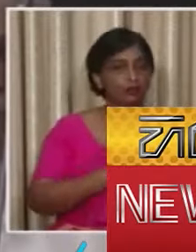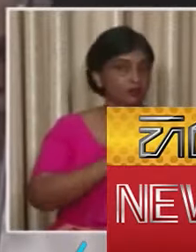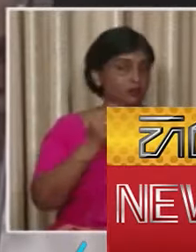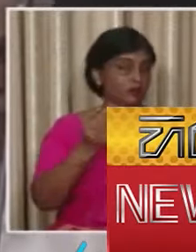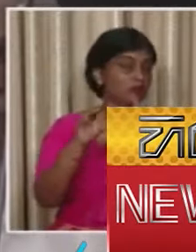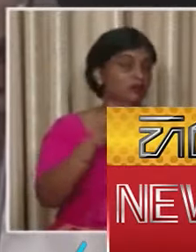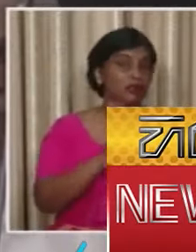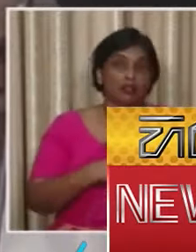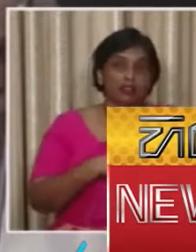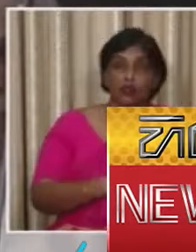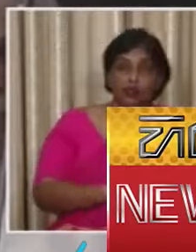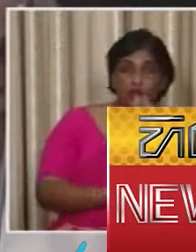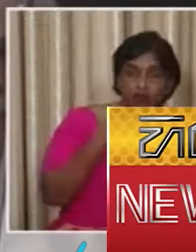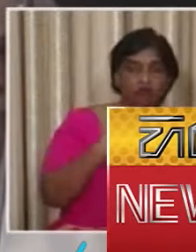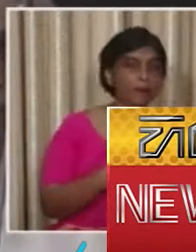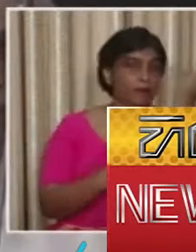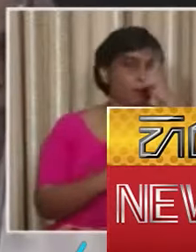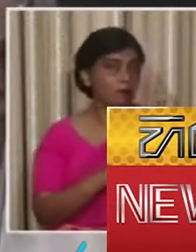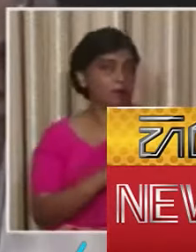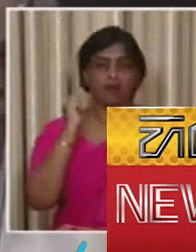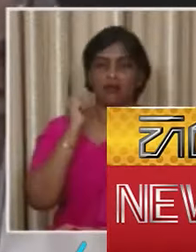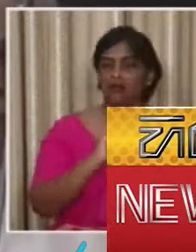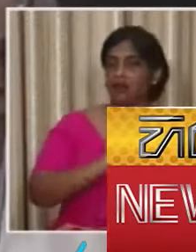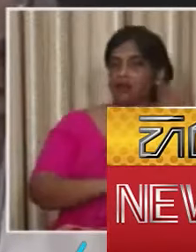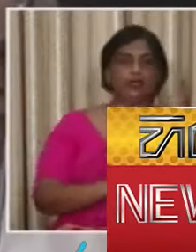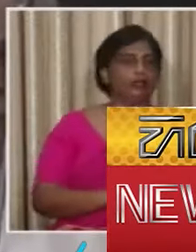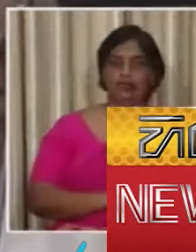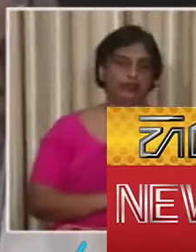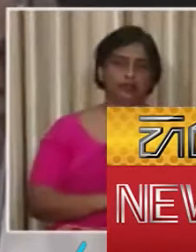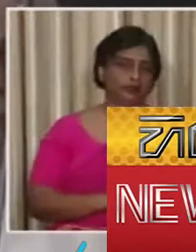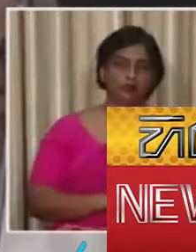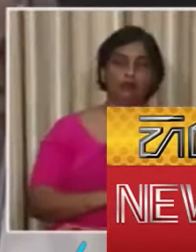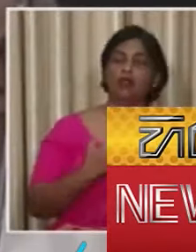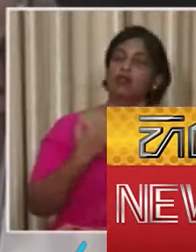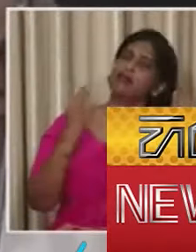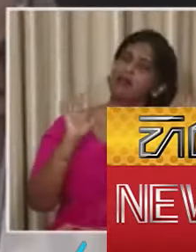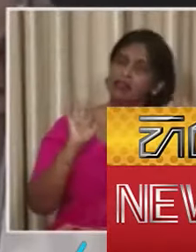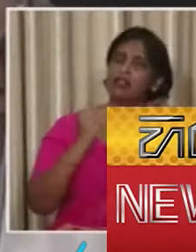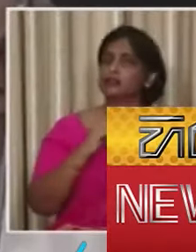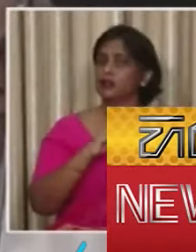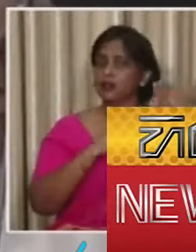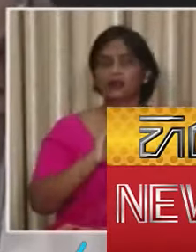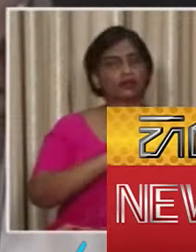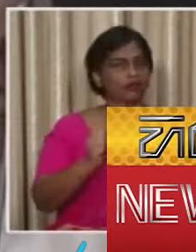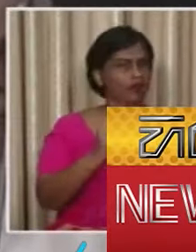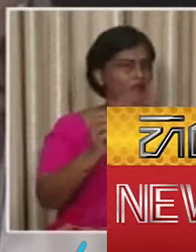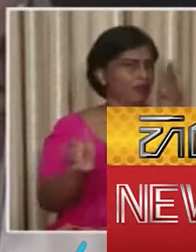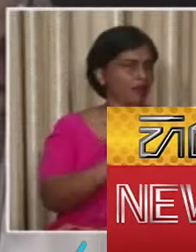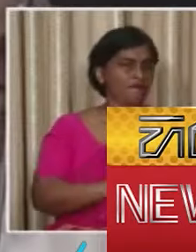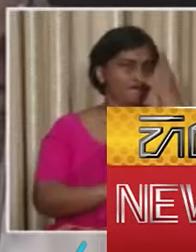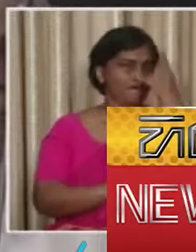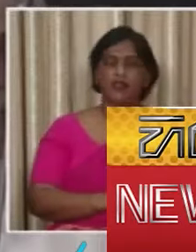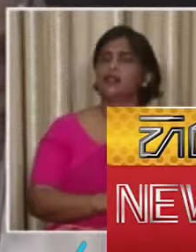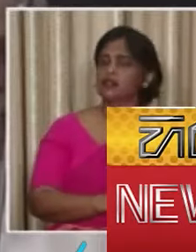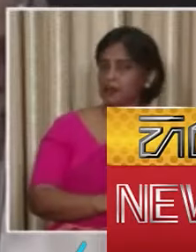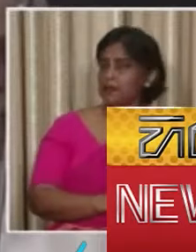කළ යුත්තේ දිනදා කන්න බොන්න පඩි වැඩි කරන්න වගේ කාර්යයන් සඳහා නෙවෙයි. නිදහසෙන් පස්සේ අප රට වරද්දා ගත්තේ